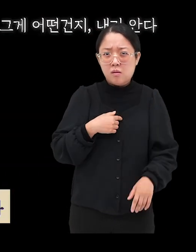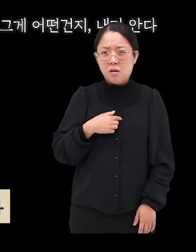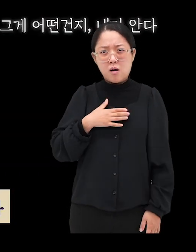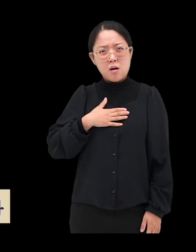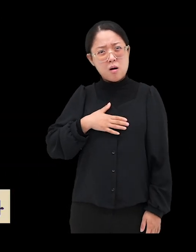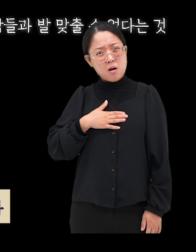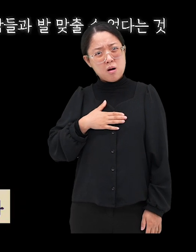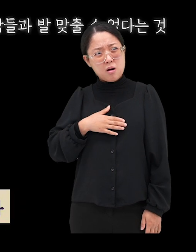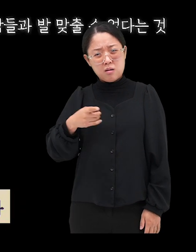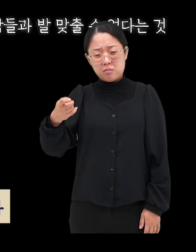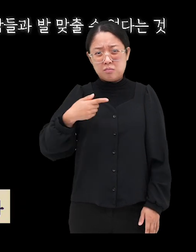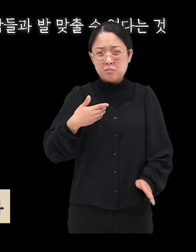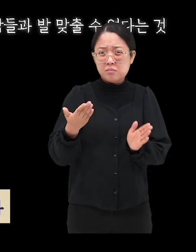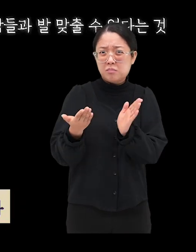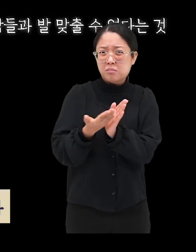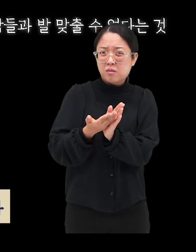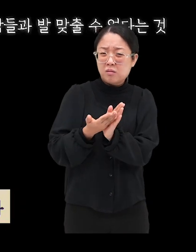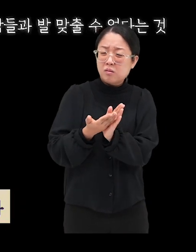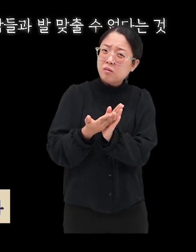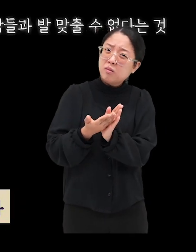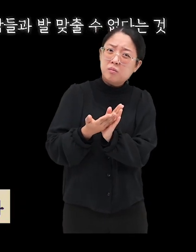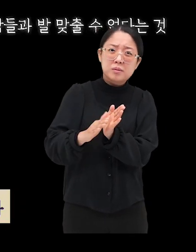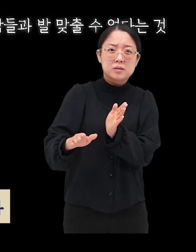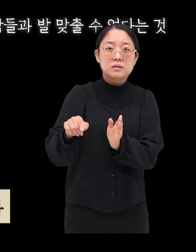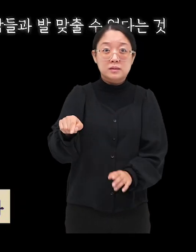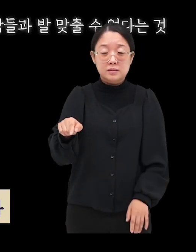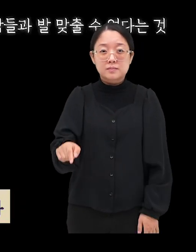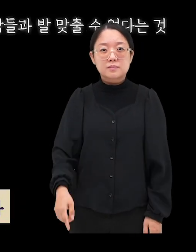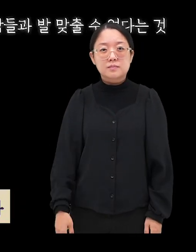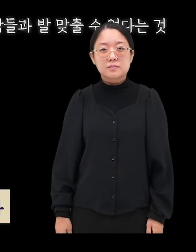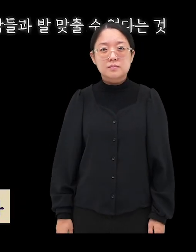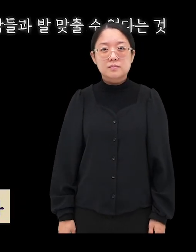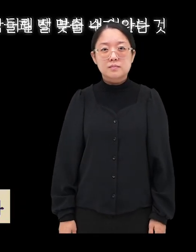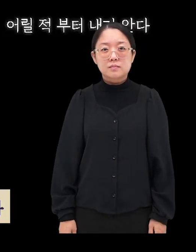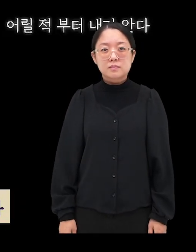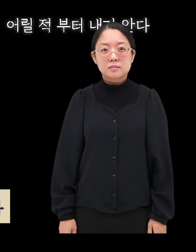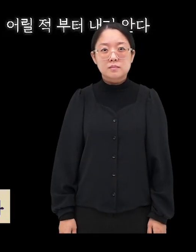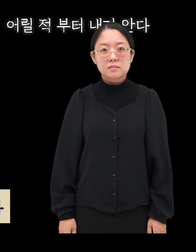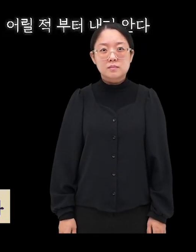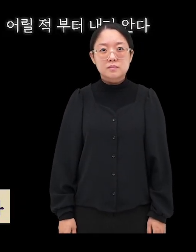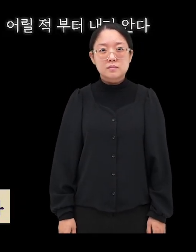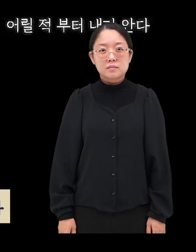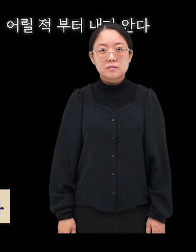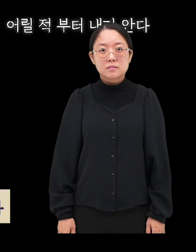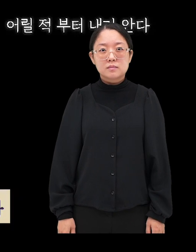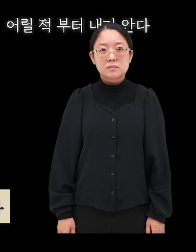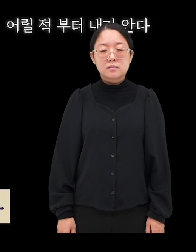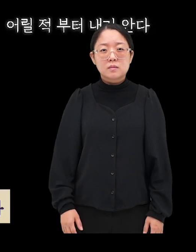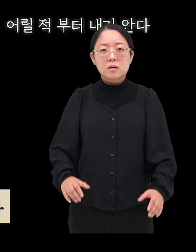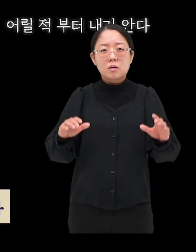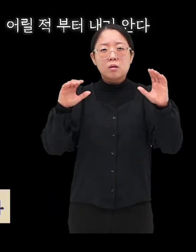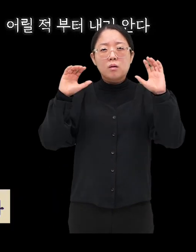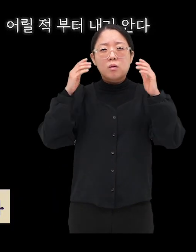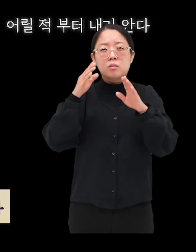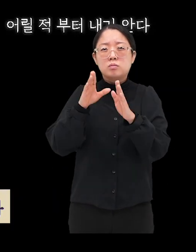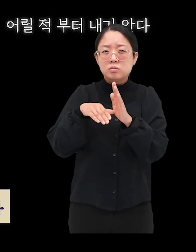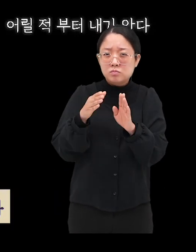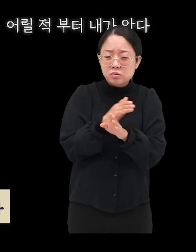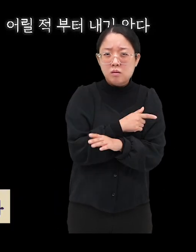안다. 남들과 발 맞출 수 없다는 것. 어릴 적부터 내가 안다.